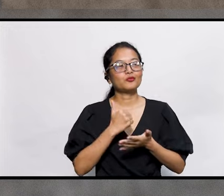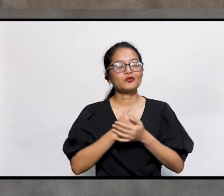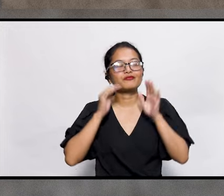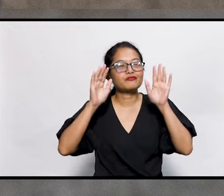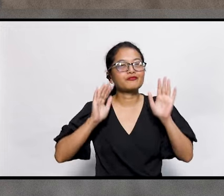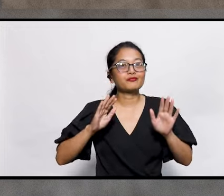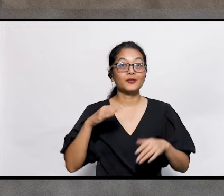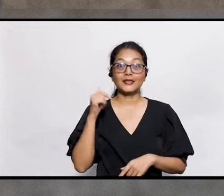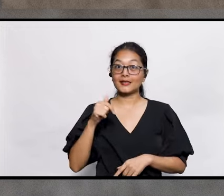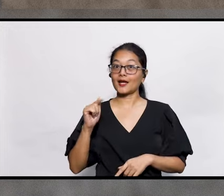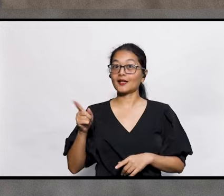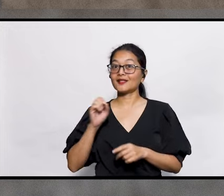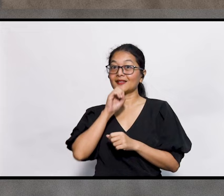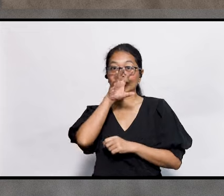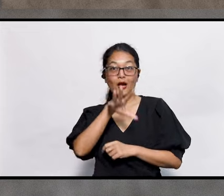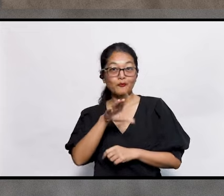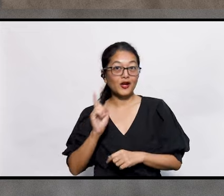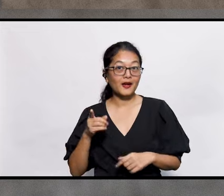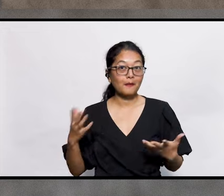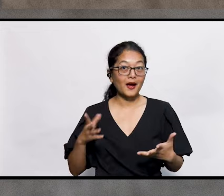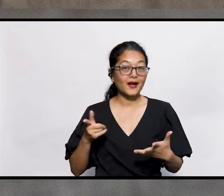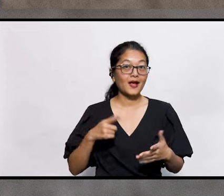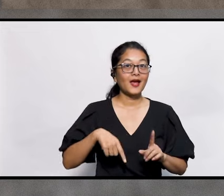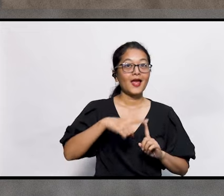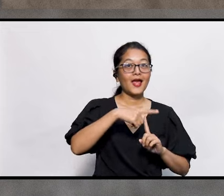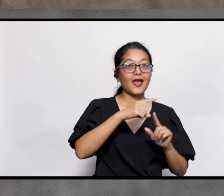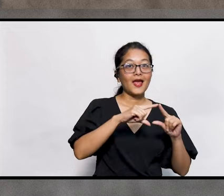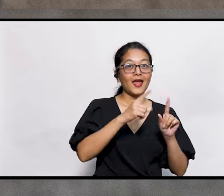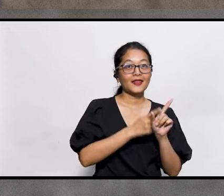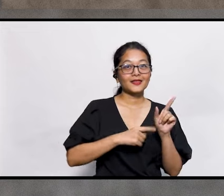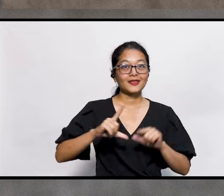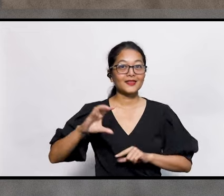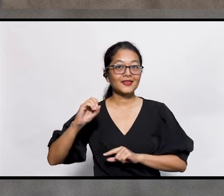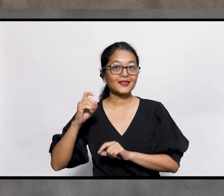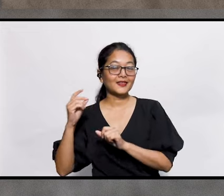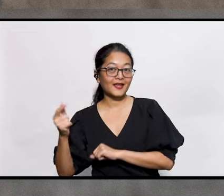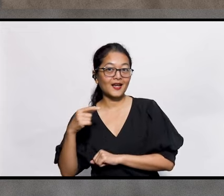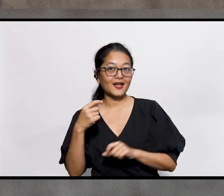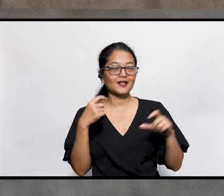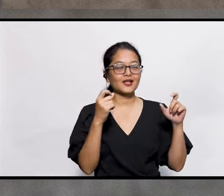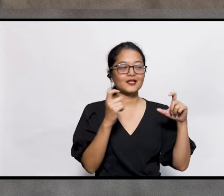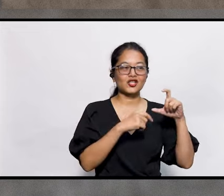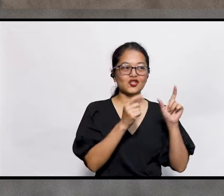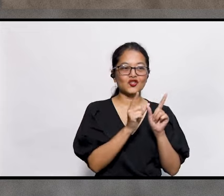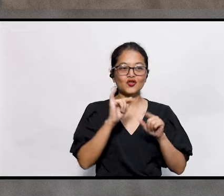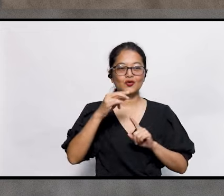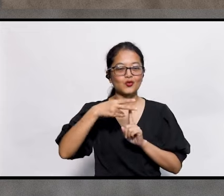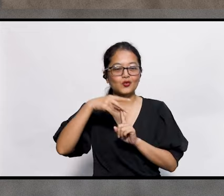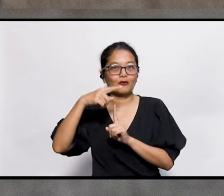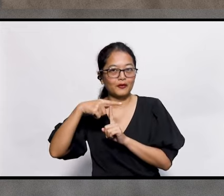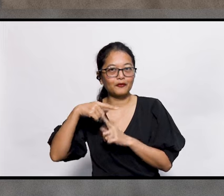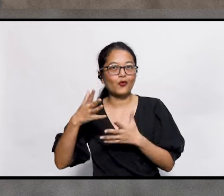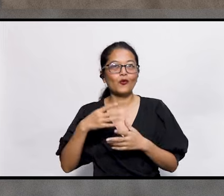torhif mulai tek 15 menit online aja Des udah kurang lebih 2 juta orang ngantri